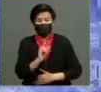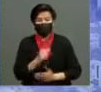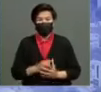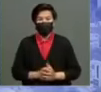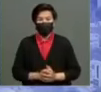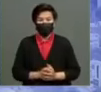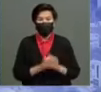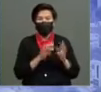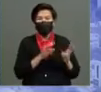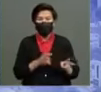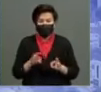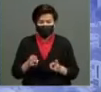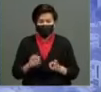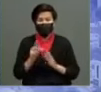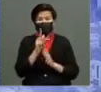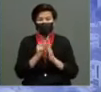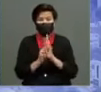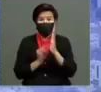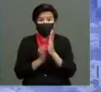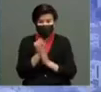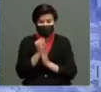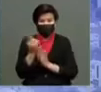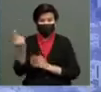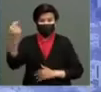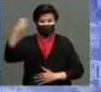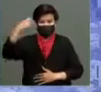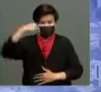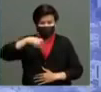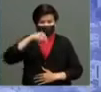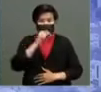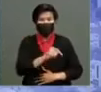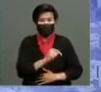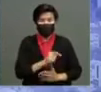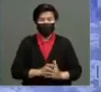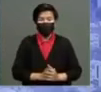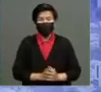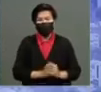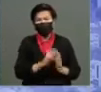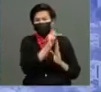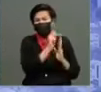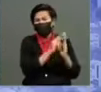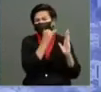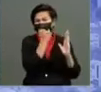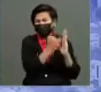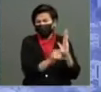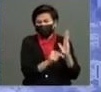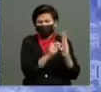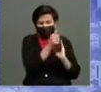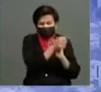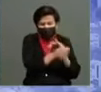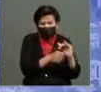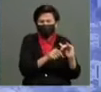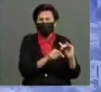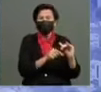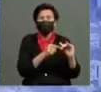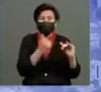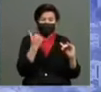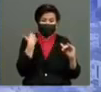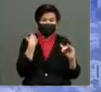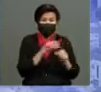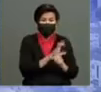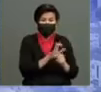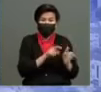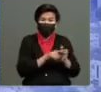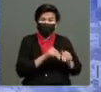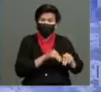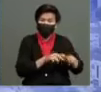างที่เข้ามาโดยปกตินี่เราทำกันเต็มที่ที่เรารับทราบว่ามีช่องทางที่ไม่ปกติหมายถึงลักลอบกันเข้ามาเนี่ยวันหนึ่ง